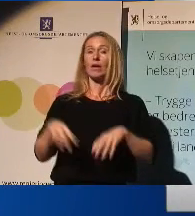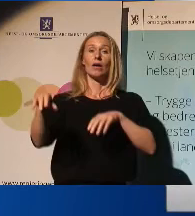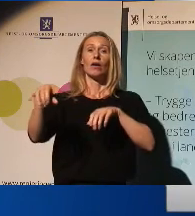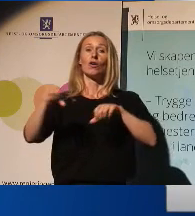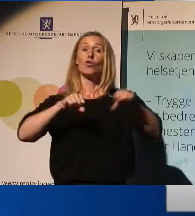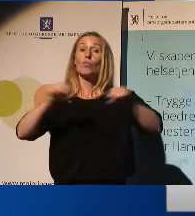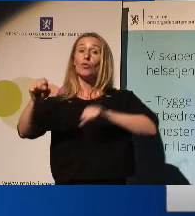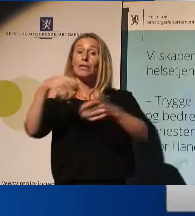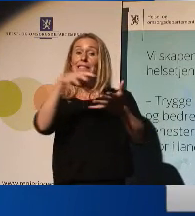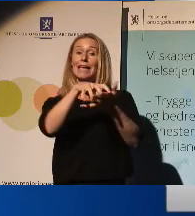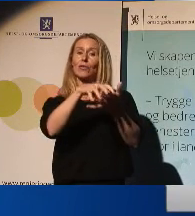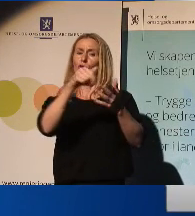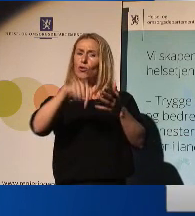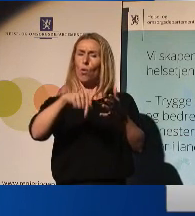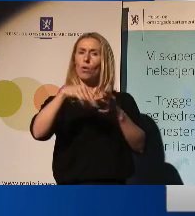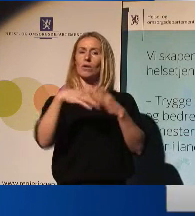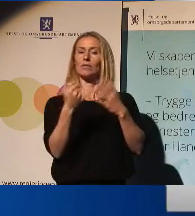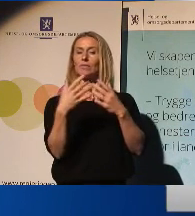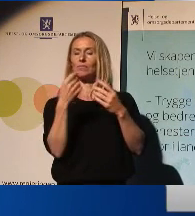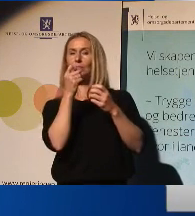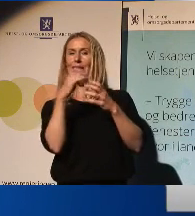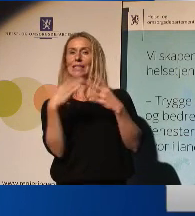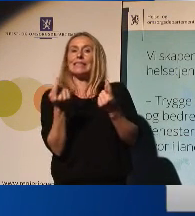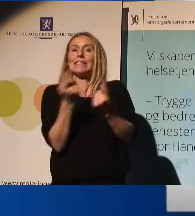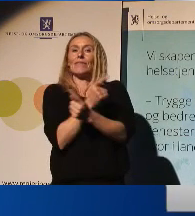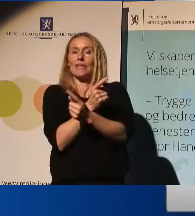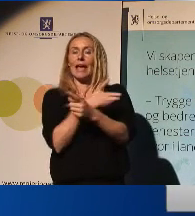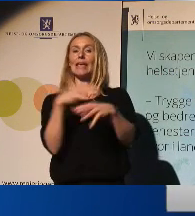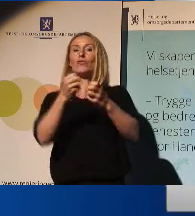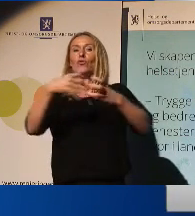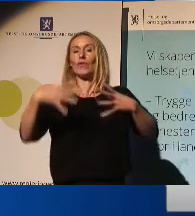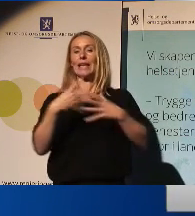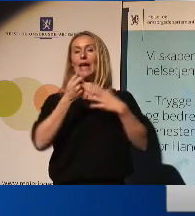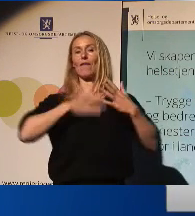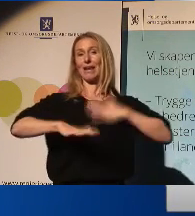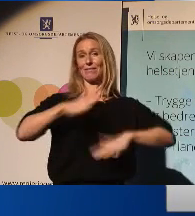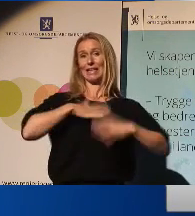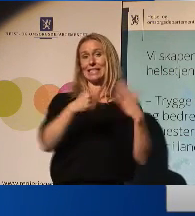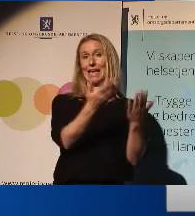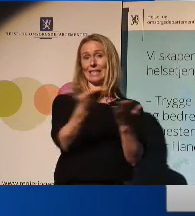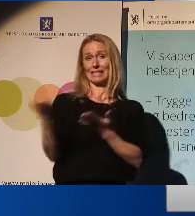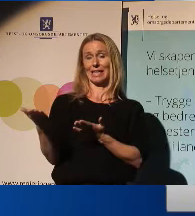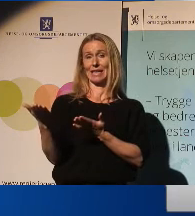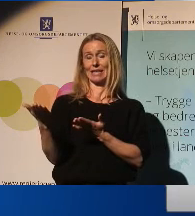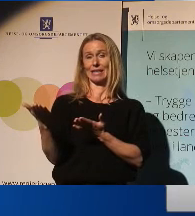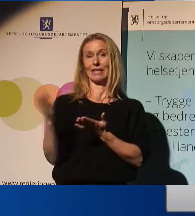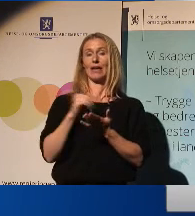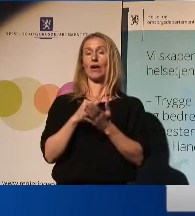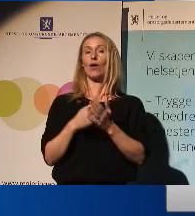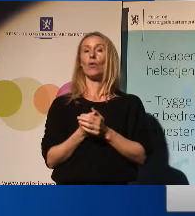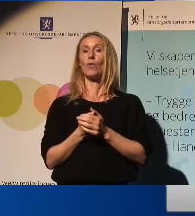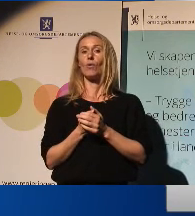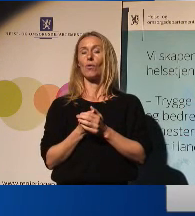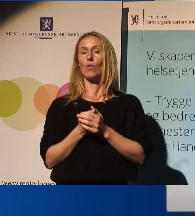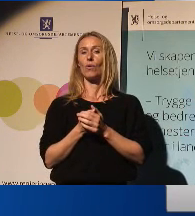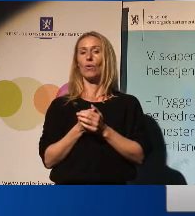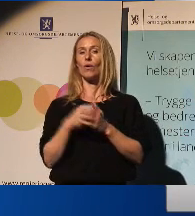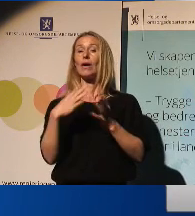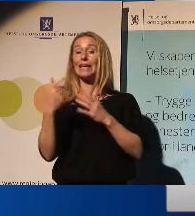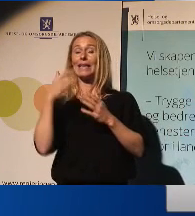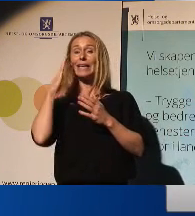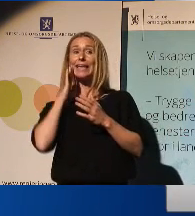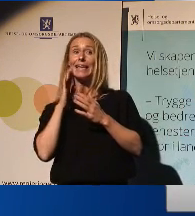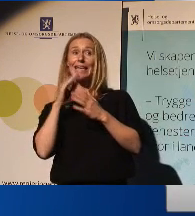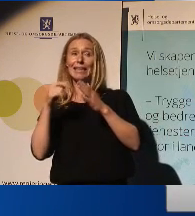Kommunesektoren står overfor et skifte i sitt syn på utvikling av velferdstjenester, og der er det nettopp relasjonen til innbyggeren og innbyggerne